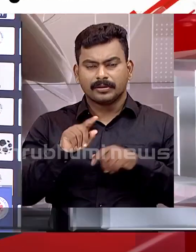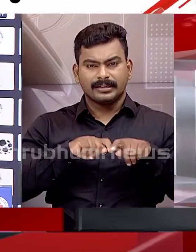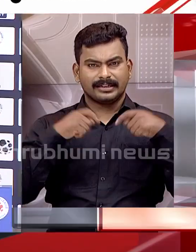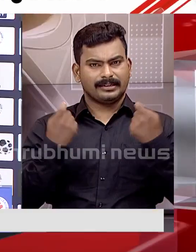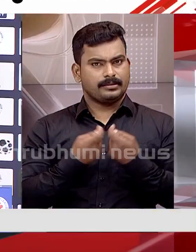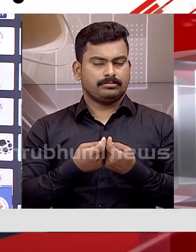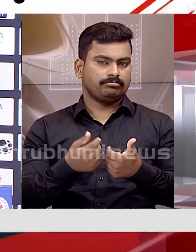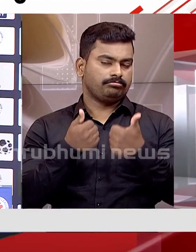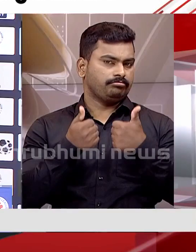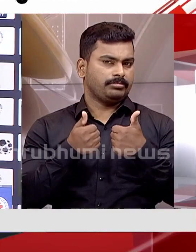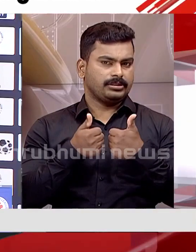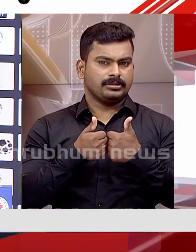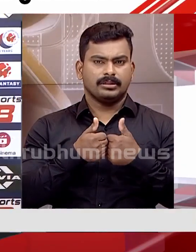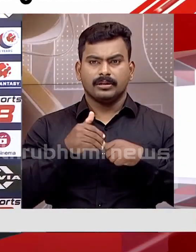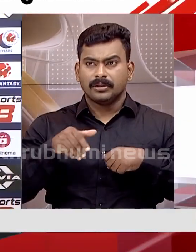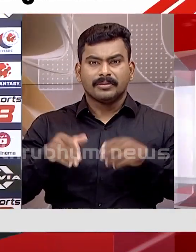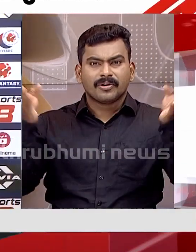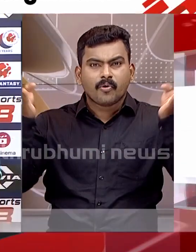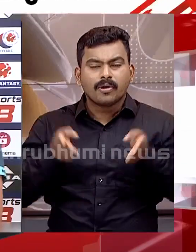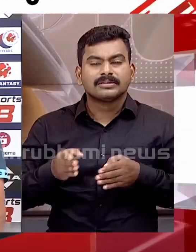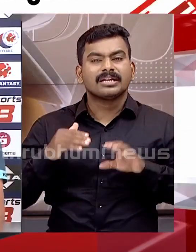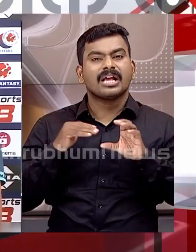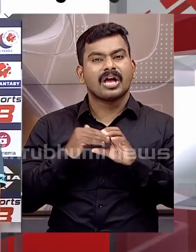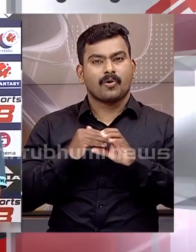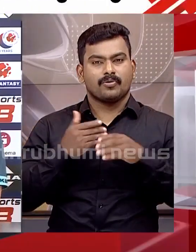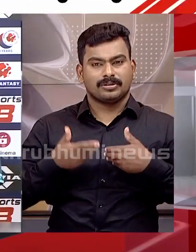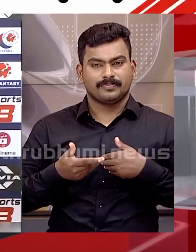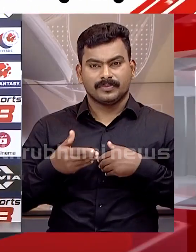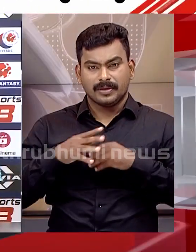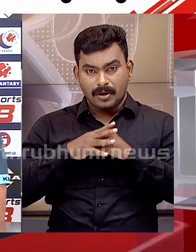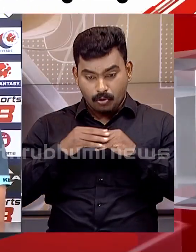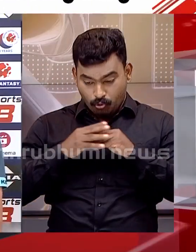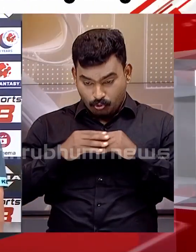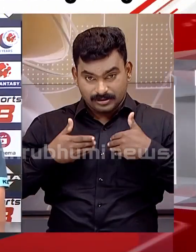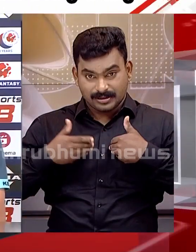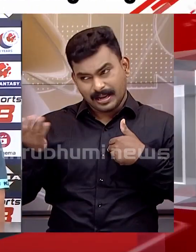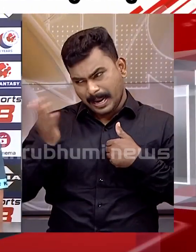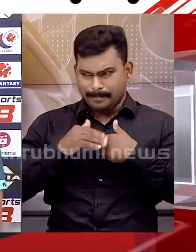നമുക്ക് അതിൻ്റേതായ ഒരു വാശിയുണ്ട്. ആൻഡ് ട്രൈ ടു ഗിവ് മൈ ബെസ്റ്റ് ഫോർ ദിസ് ടീം ആൻഡ്